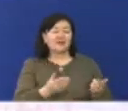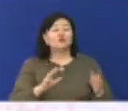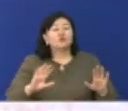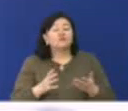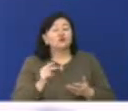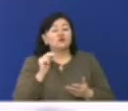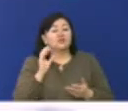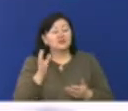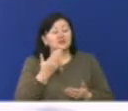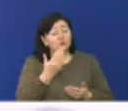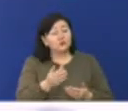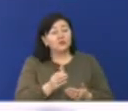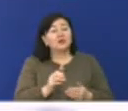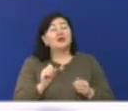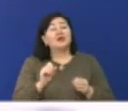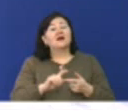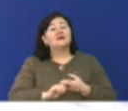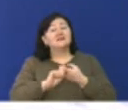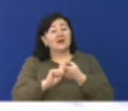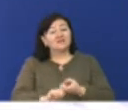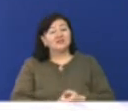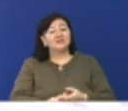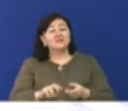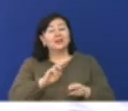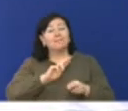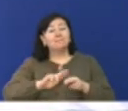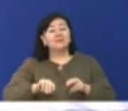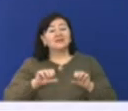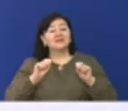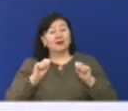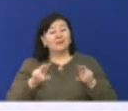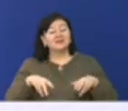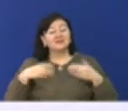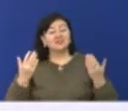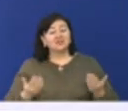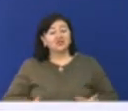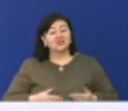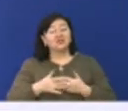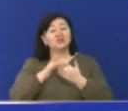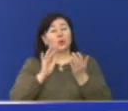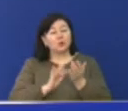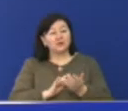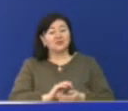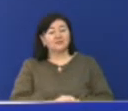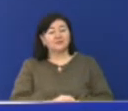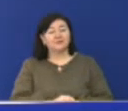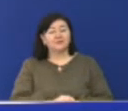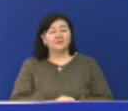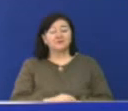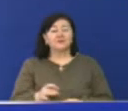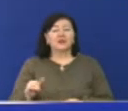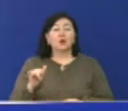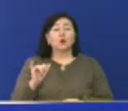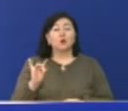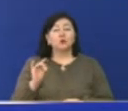оперативности может зависеть безопасность населения города. Самат Сетенов, Хайрат Кожахметов, телеканал «Семей». В Уржарском